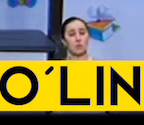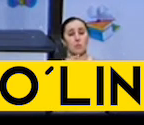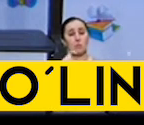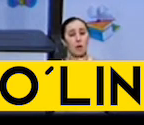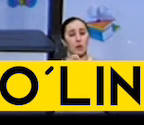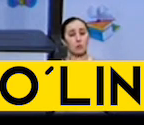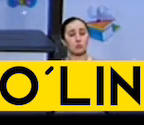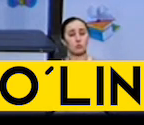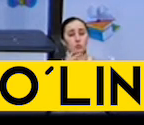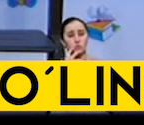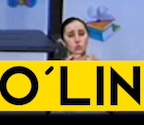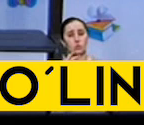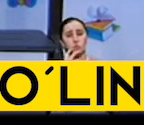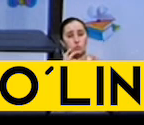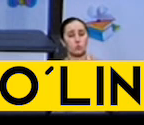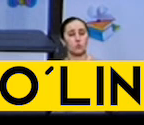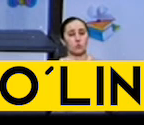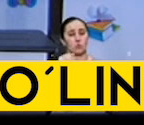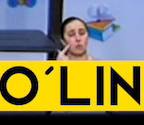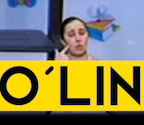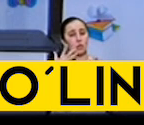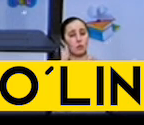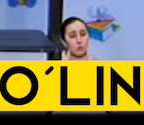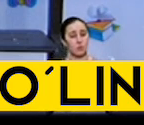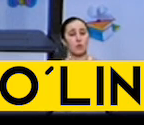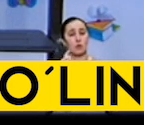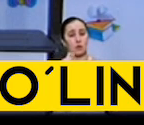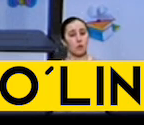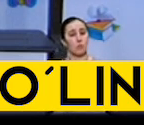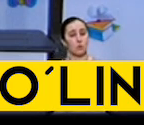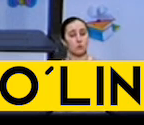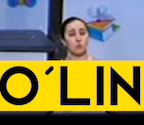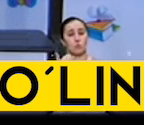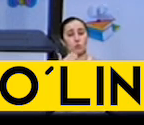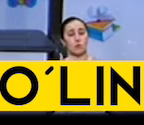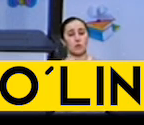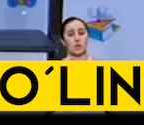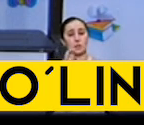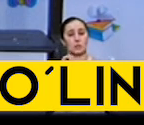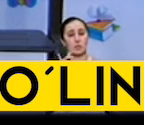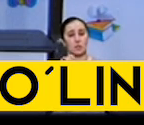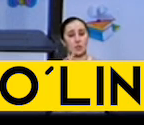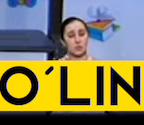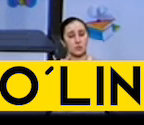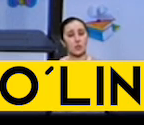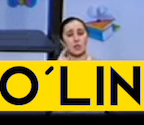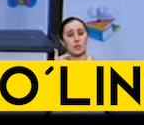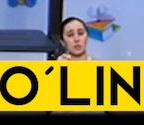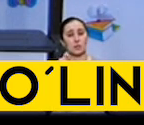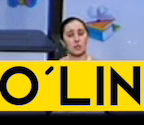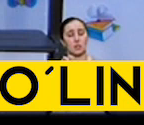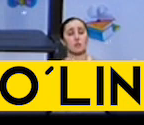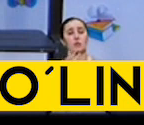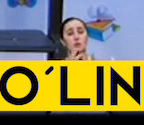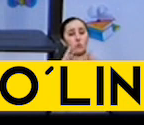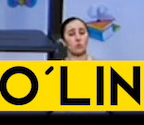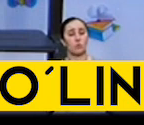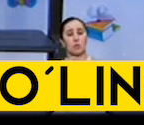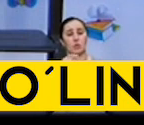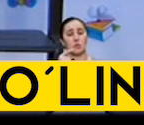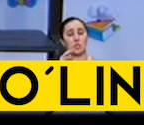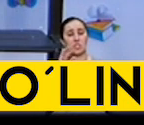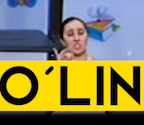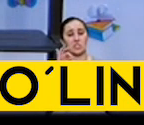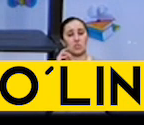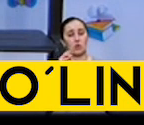uning ma'nosini chuqur-chuqur anglab boramiz. Ha bolajonlar, ularning asarlarida, g'azallarida, umuman